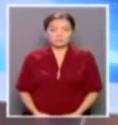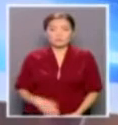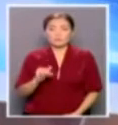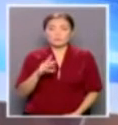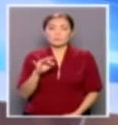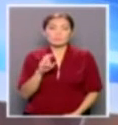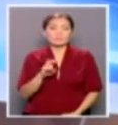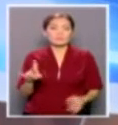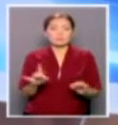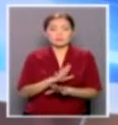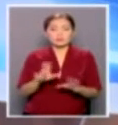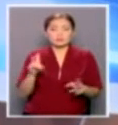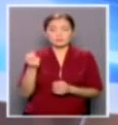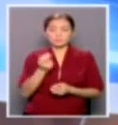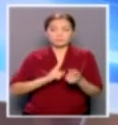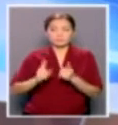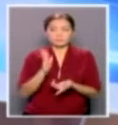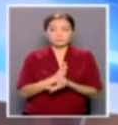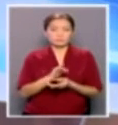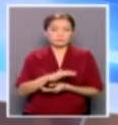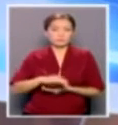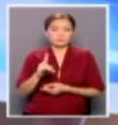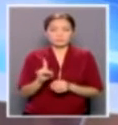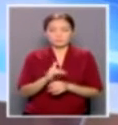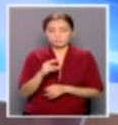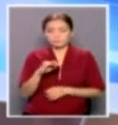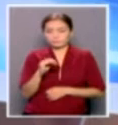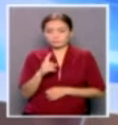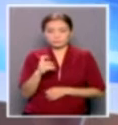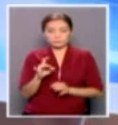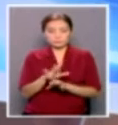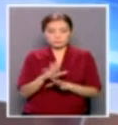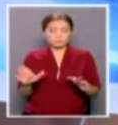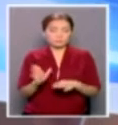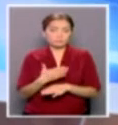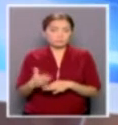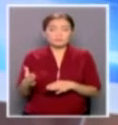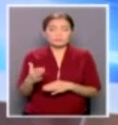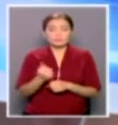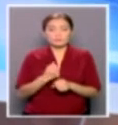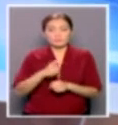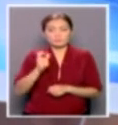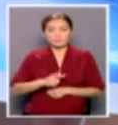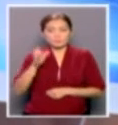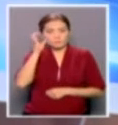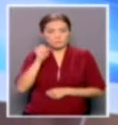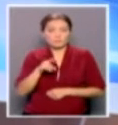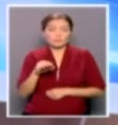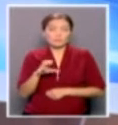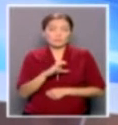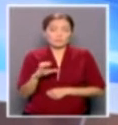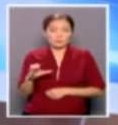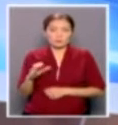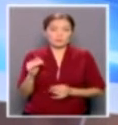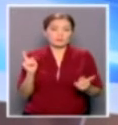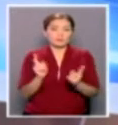Жүмекен жырларындағы ұлт рухы. Атырауда Жүмекен Нәжмеденнің жүз өлеңін талдаған Жүмекен танушы ақын Алмас